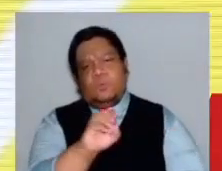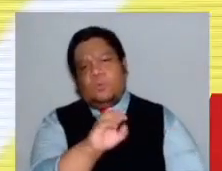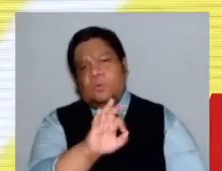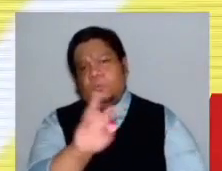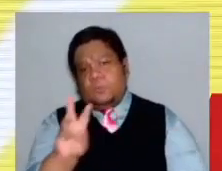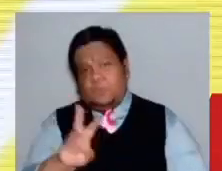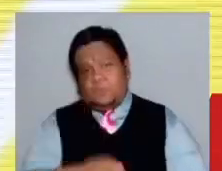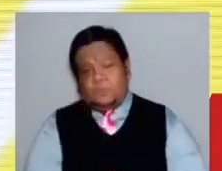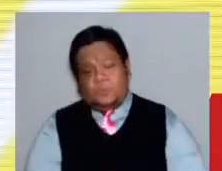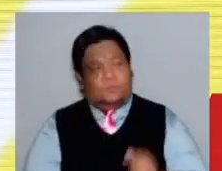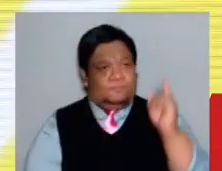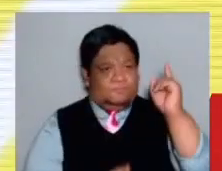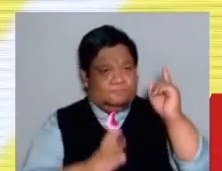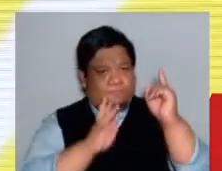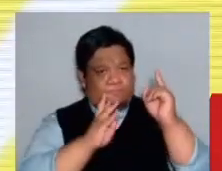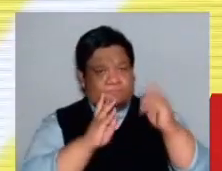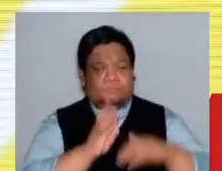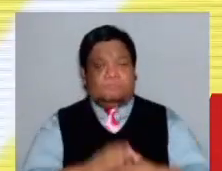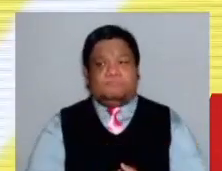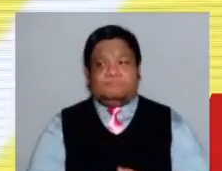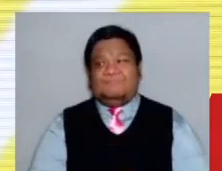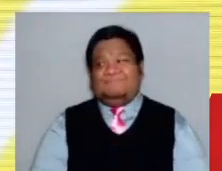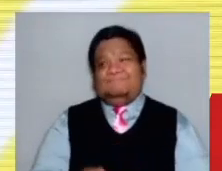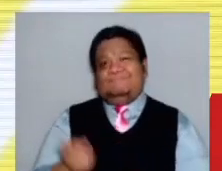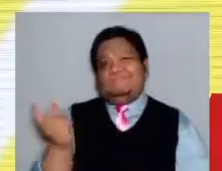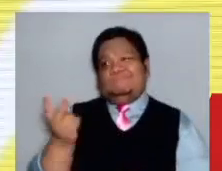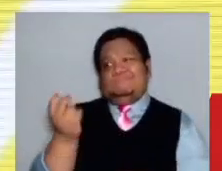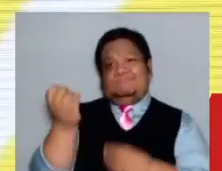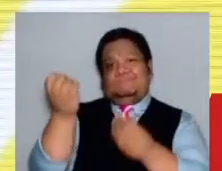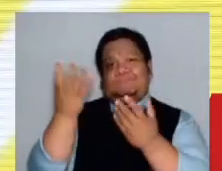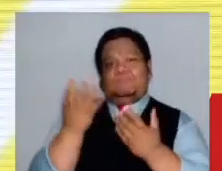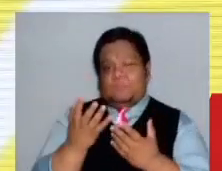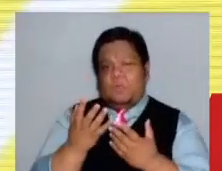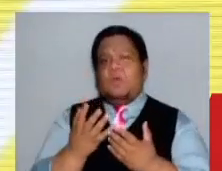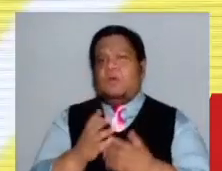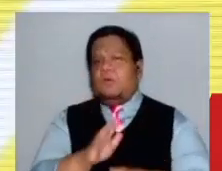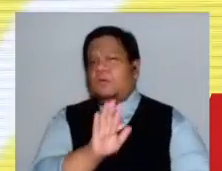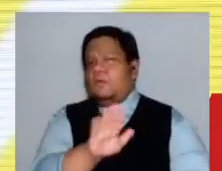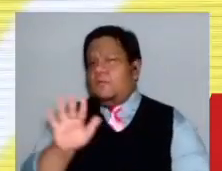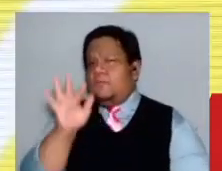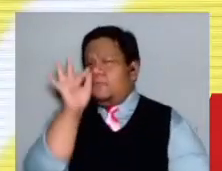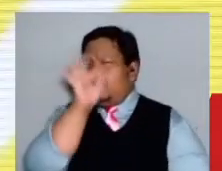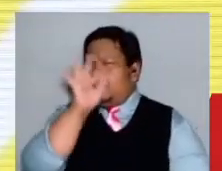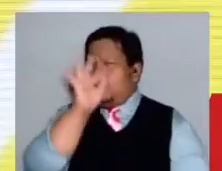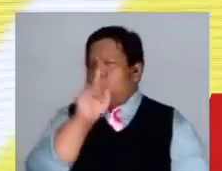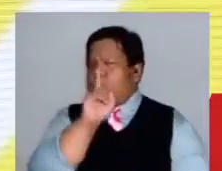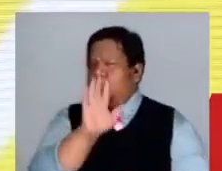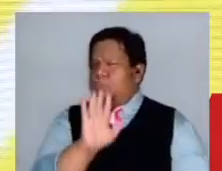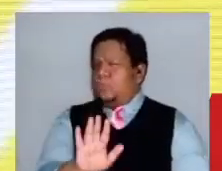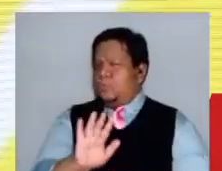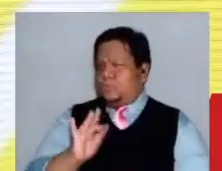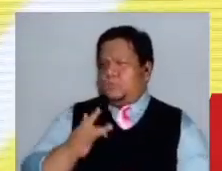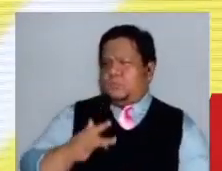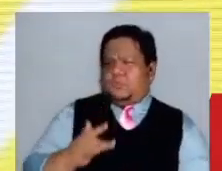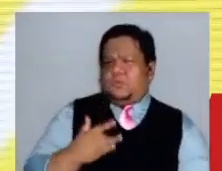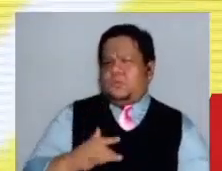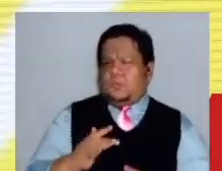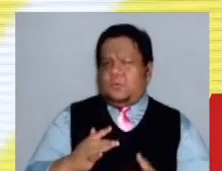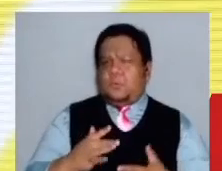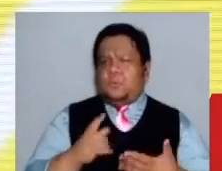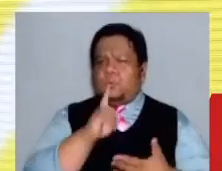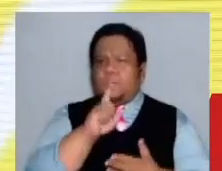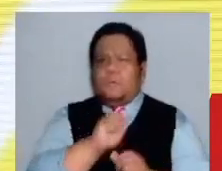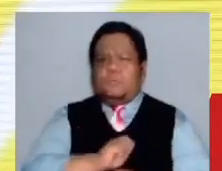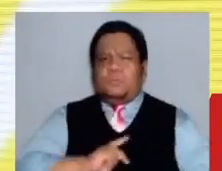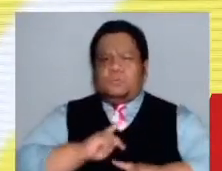that the Filipinos have the touch. That is why we truly appreciate their help and